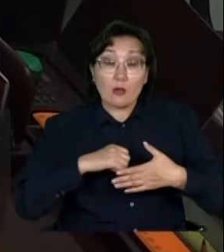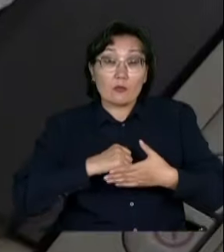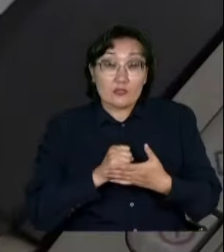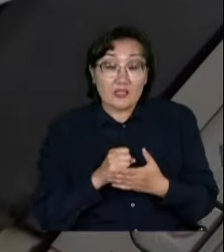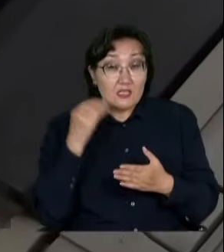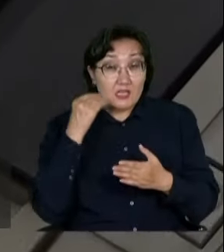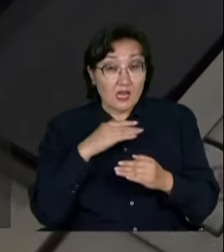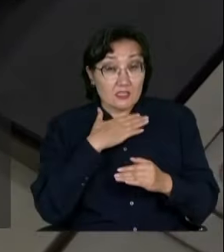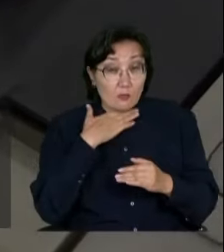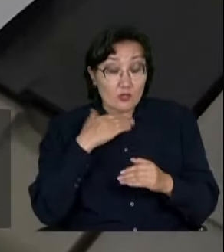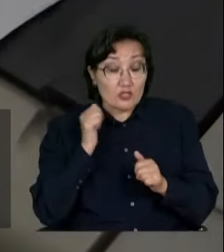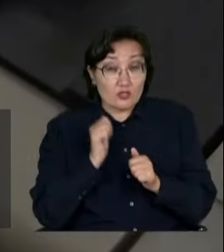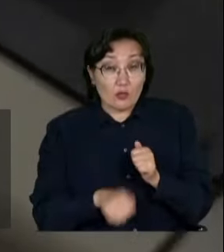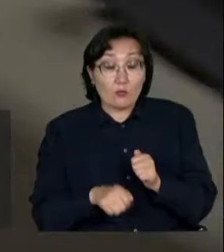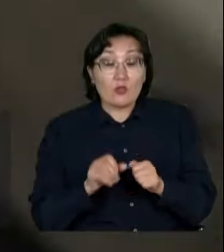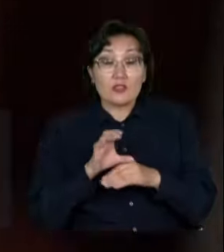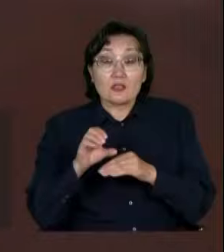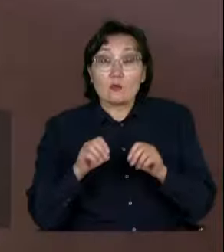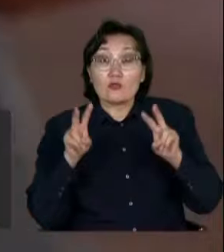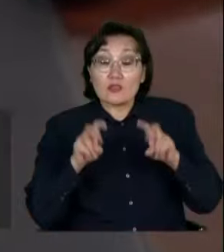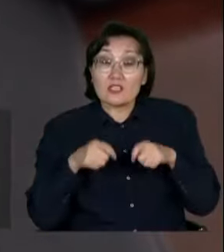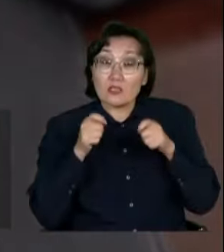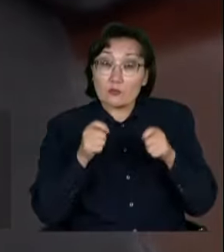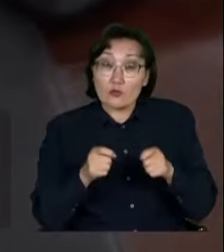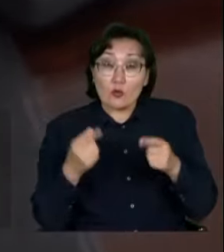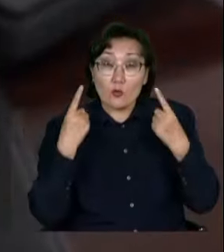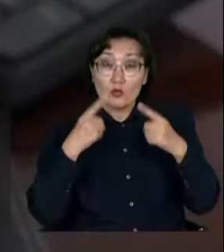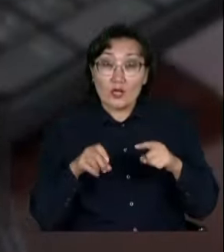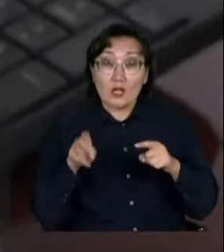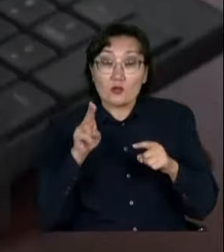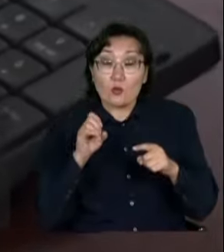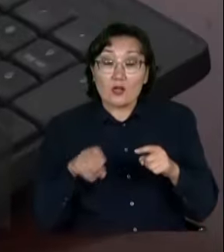подтверждения качества мяса каждому продукту присваивается уникальный QR-код.